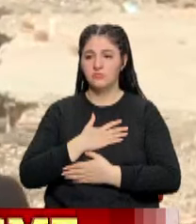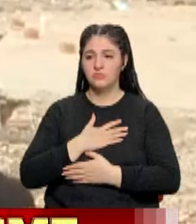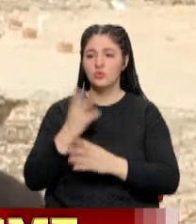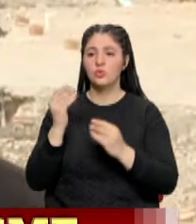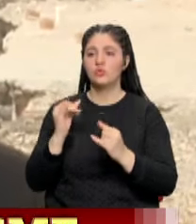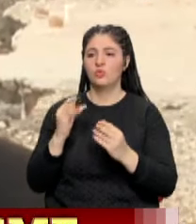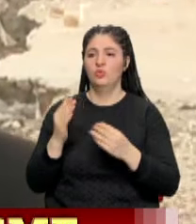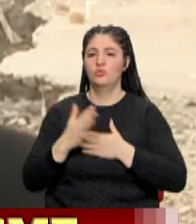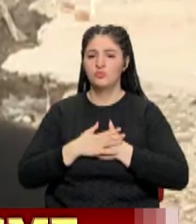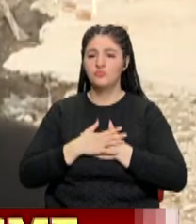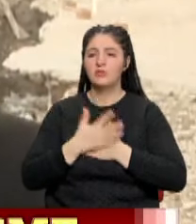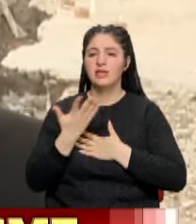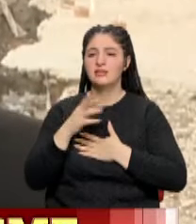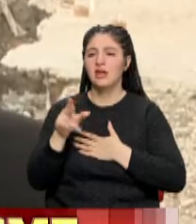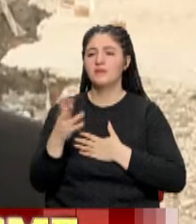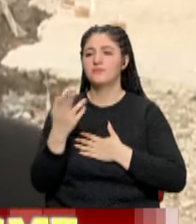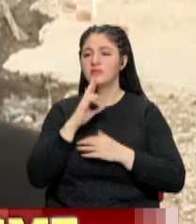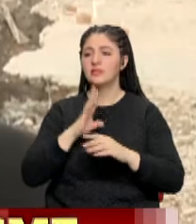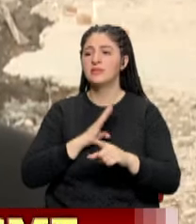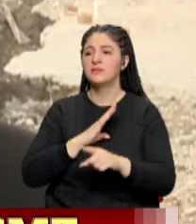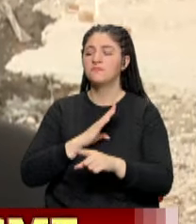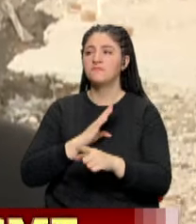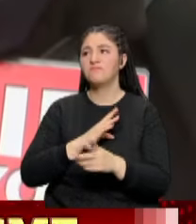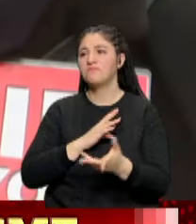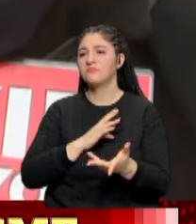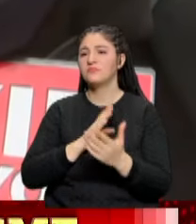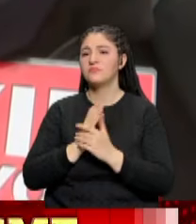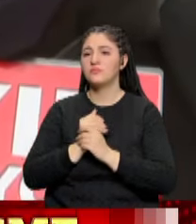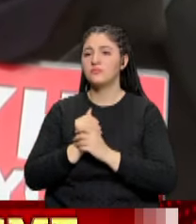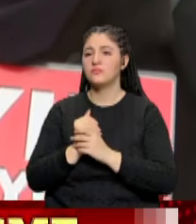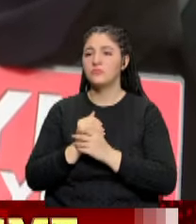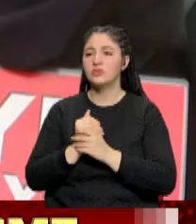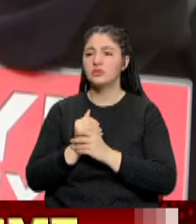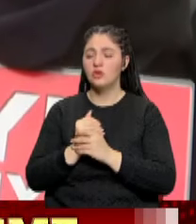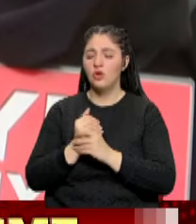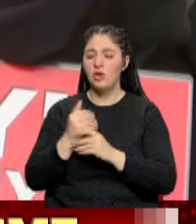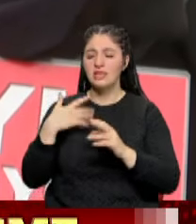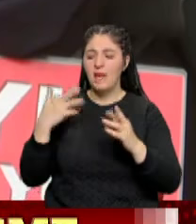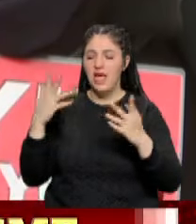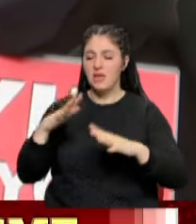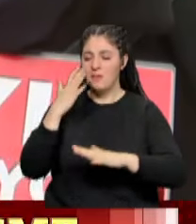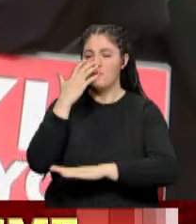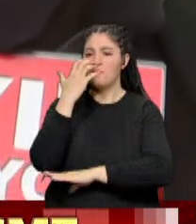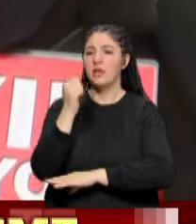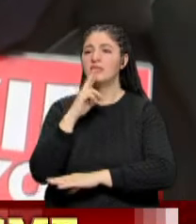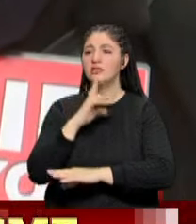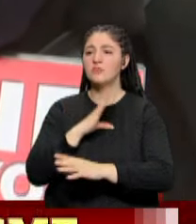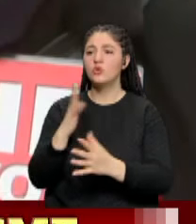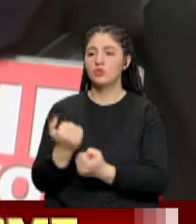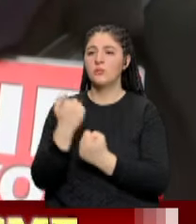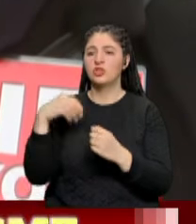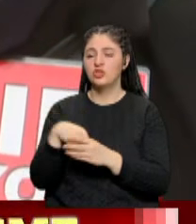Çok kötü oldum. Sanki kızımı o enkazın başına geldim ve kızımı kurtarmak istiyorum